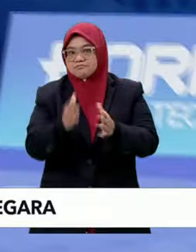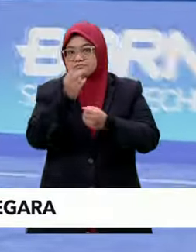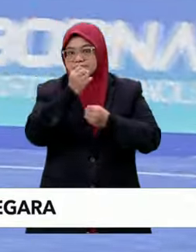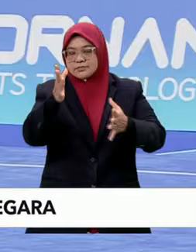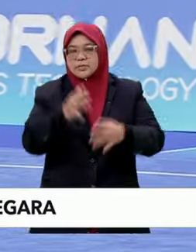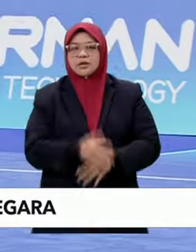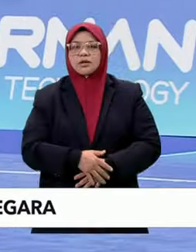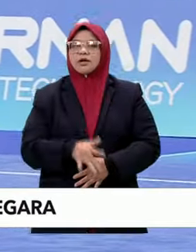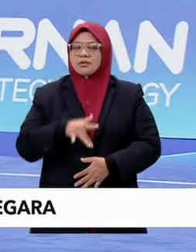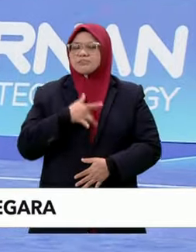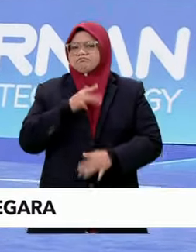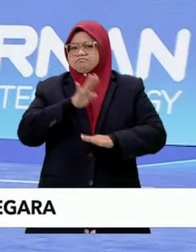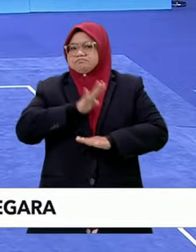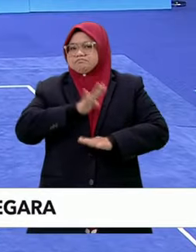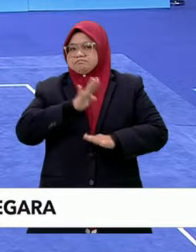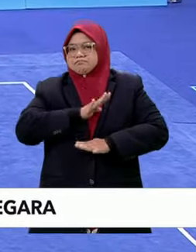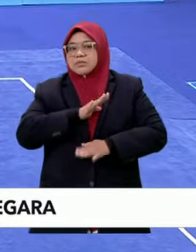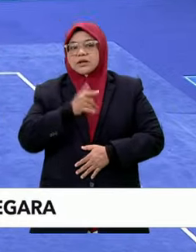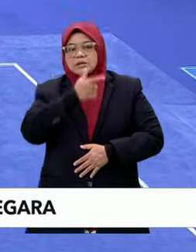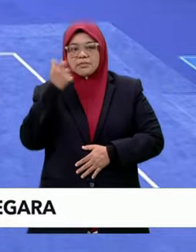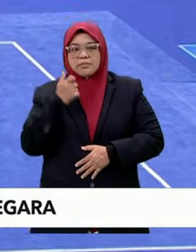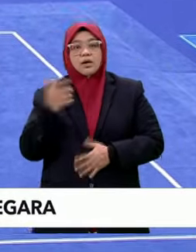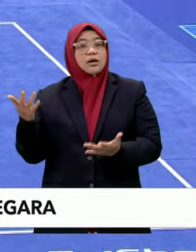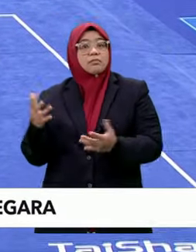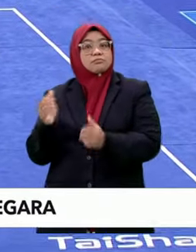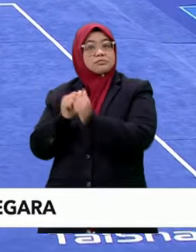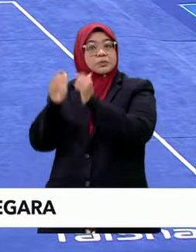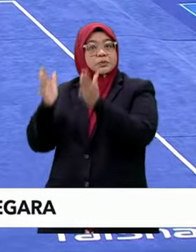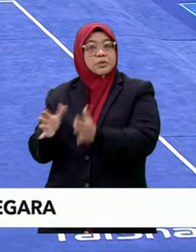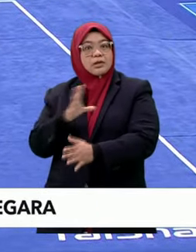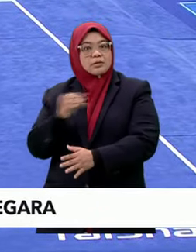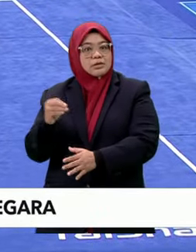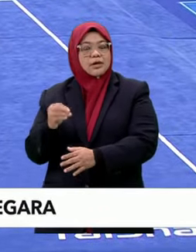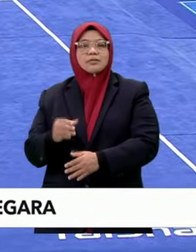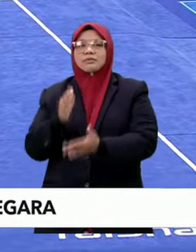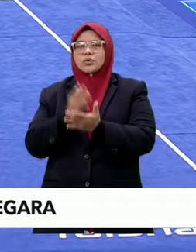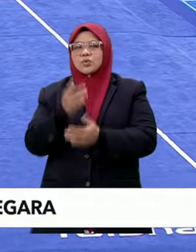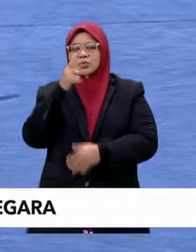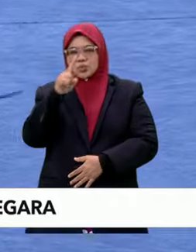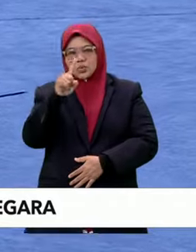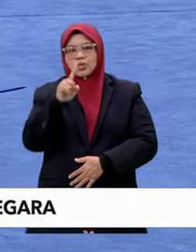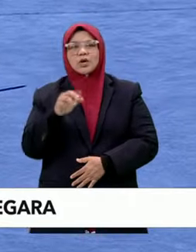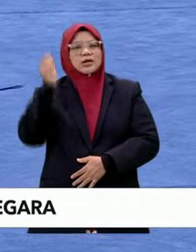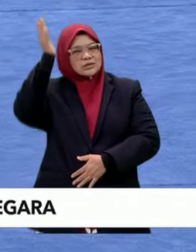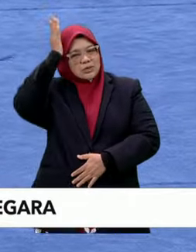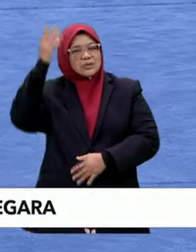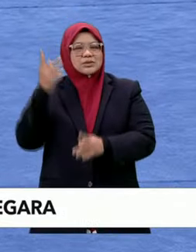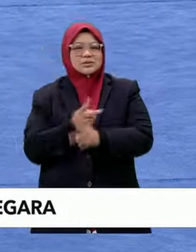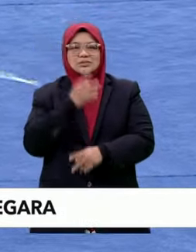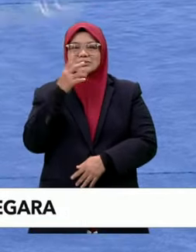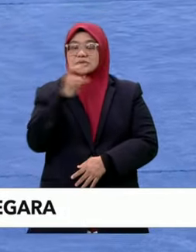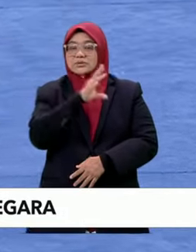lahir karena sepuas hati terhadap prestasi anak buahnya sekaligus menutup kemping yang ke-19 kali ini